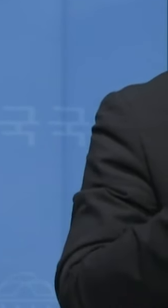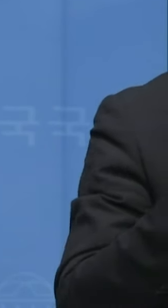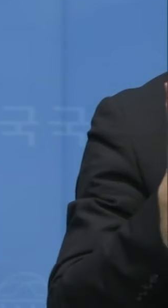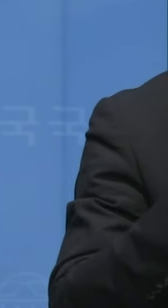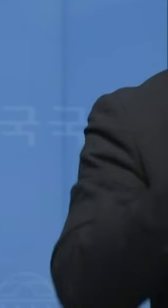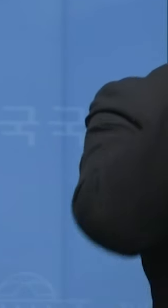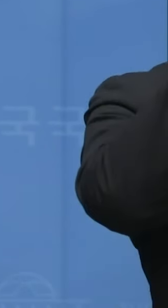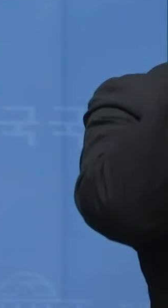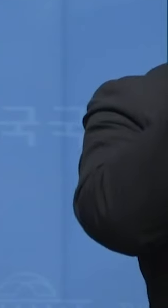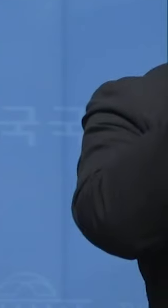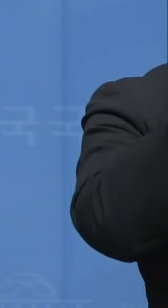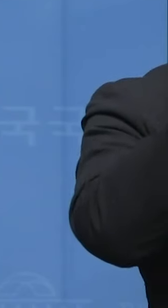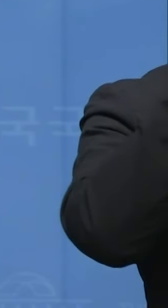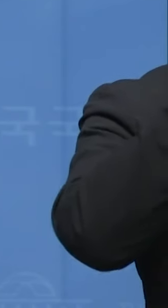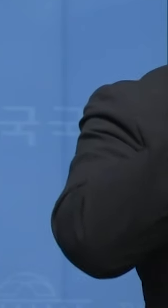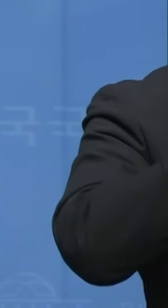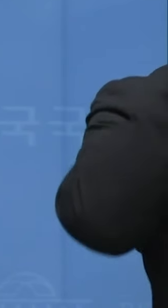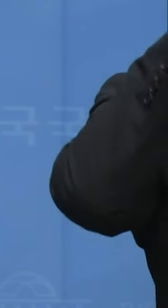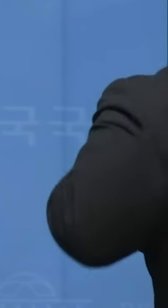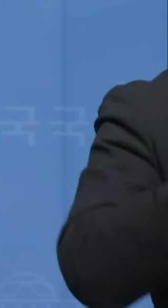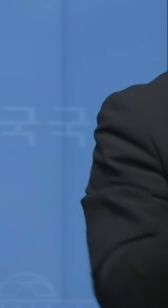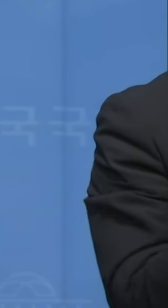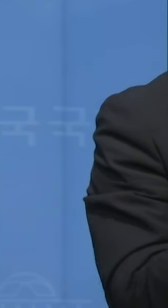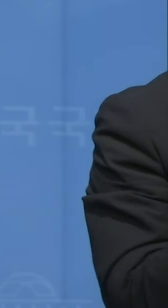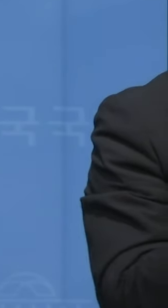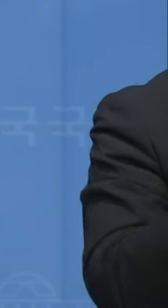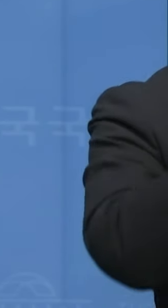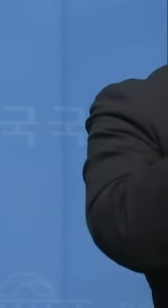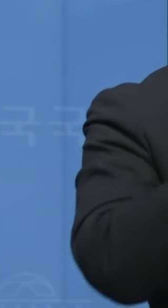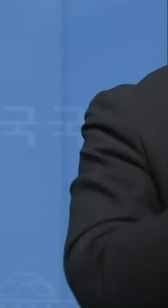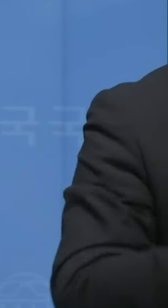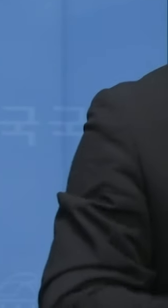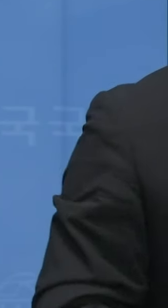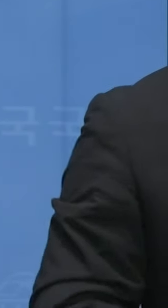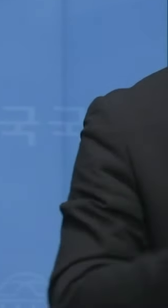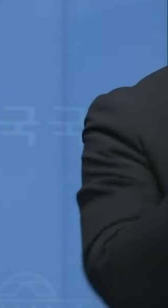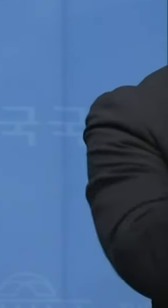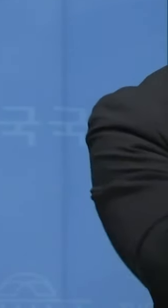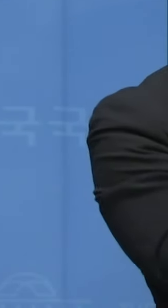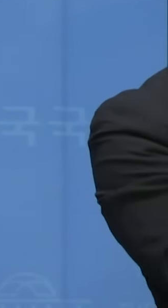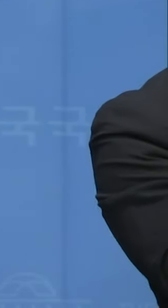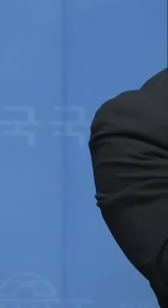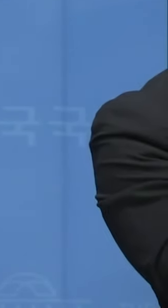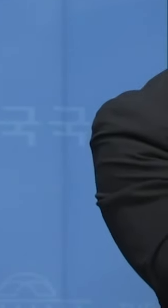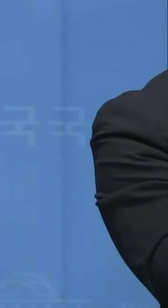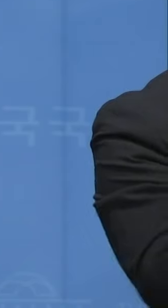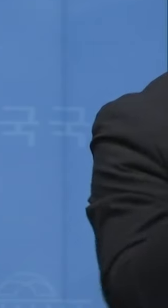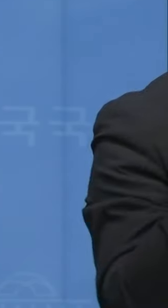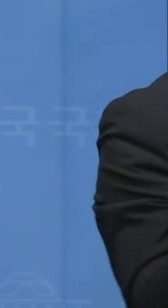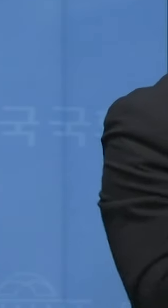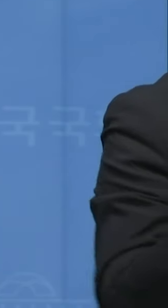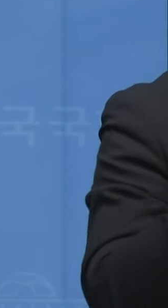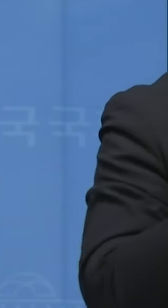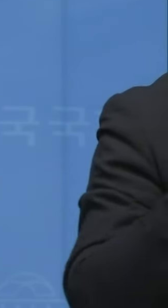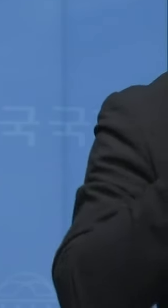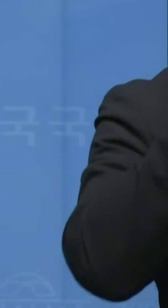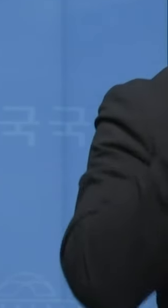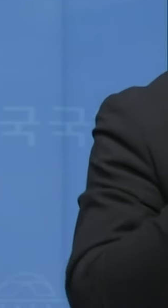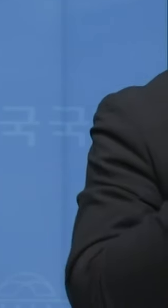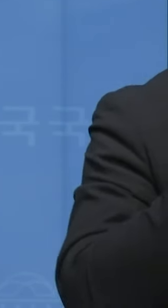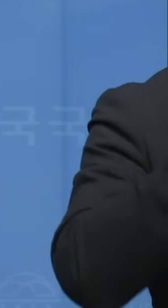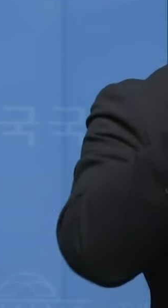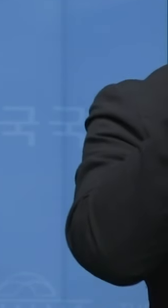김건희 여사에 대한 수사를 진척시키기 위해 노력이 있었던 것으로 보입니다 특히 김건희 여사의 명품 가방 수수